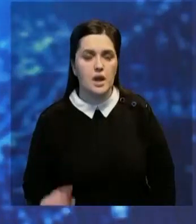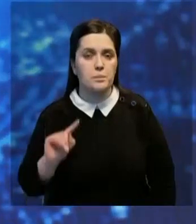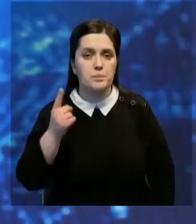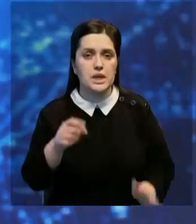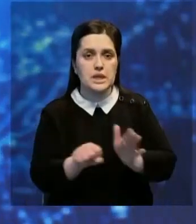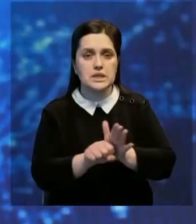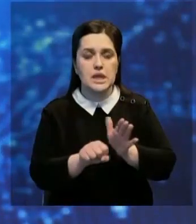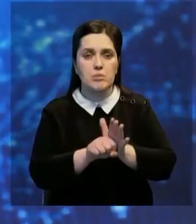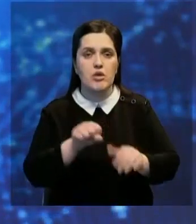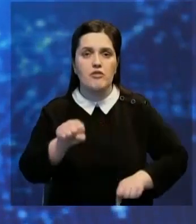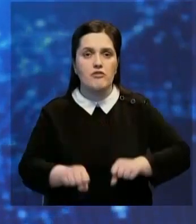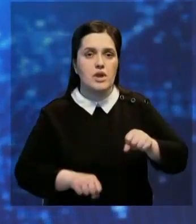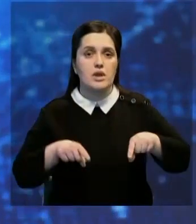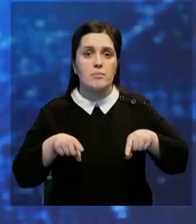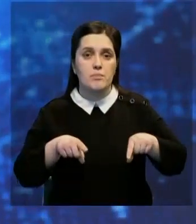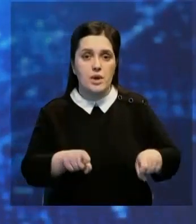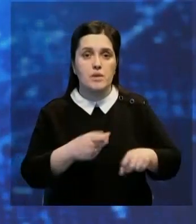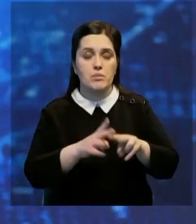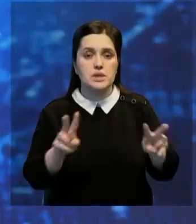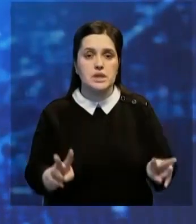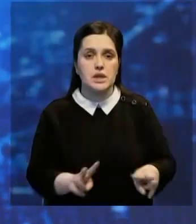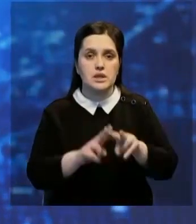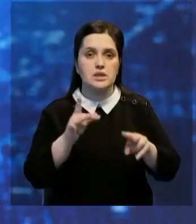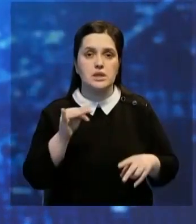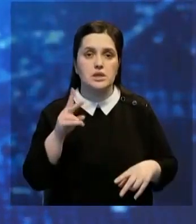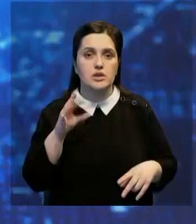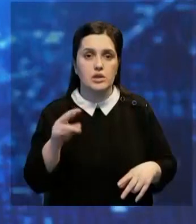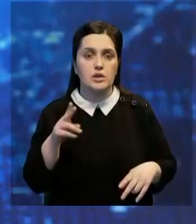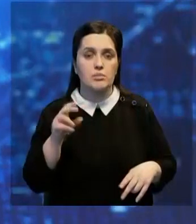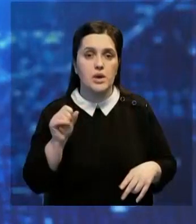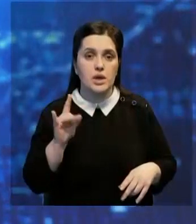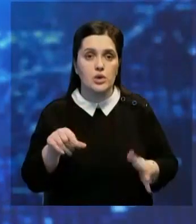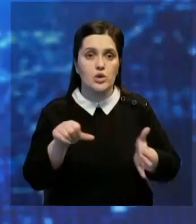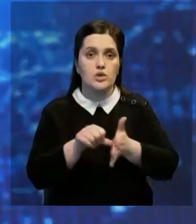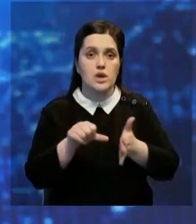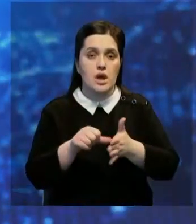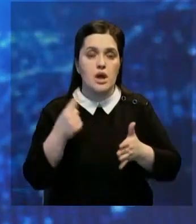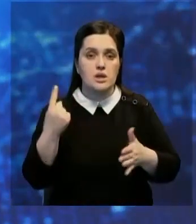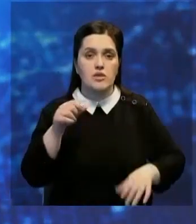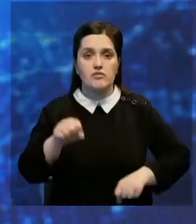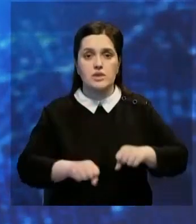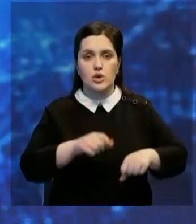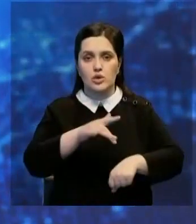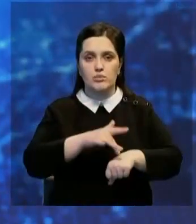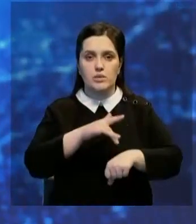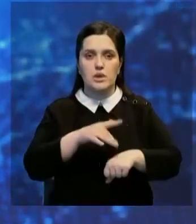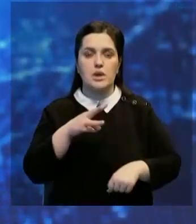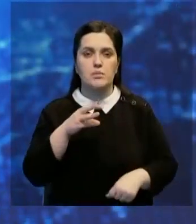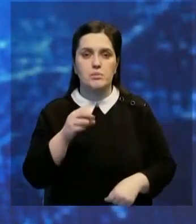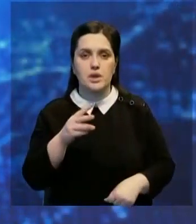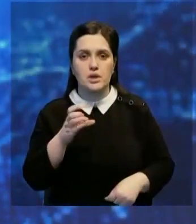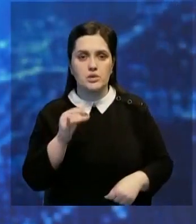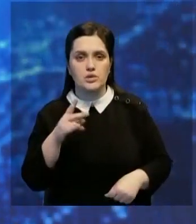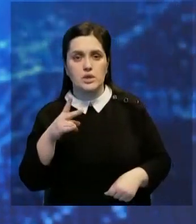Первый зимний веломарафон проходит в эти минуты в столичном триатлон-парке. Участник всего один. Велосипедист-любитель